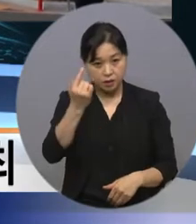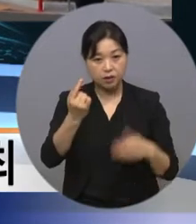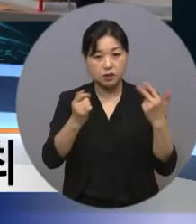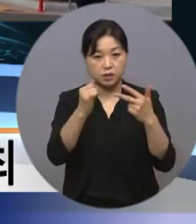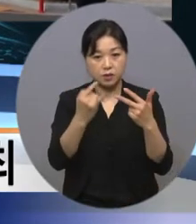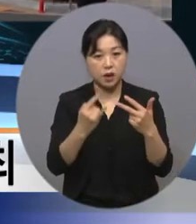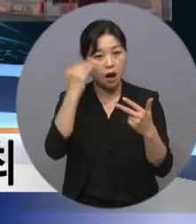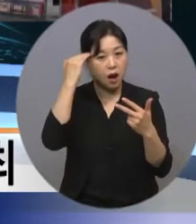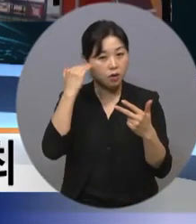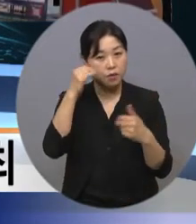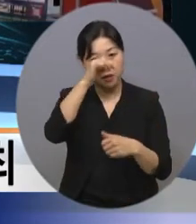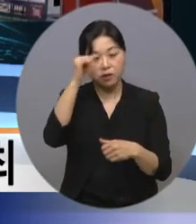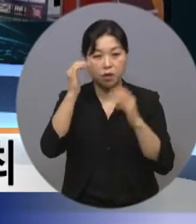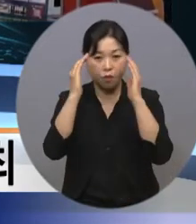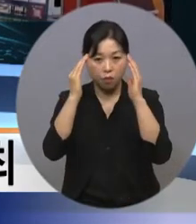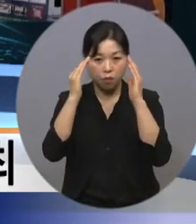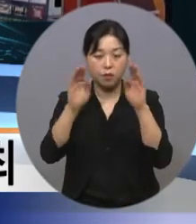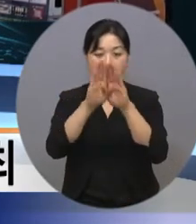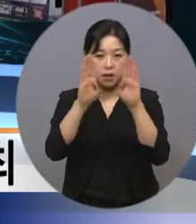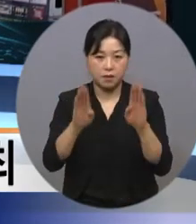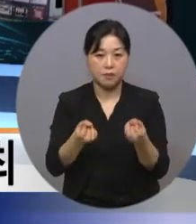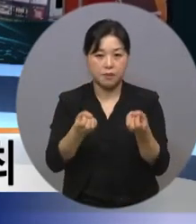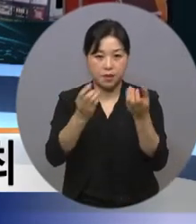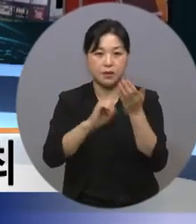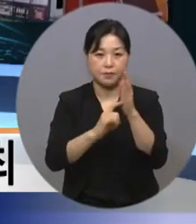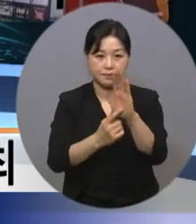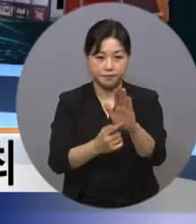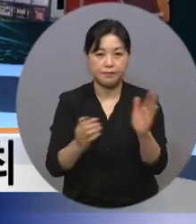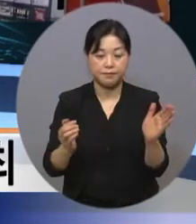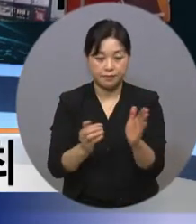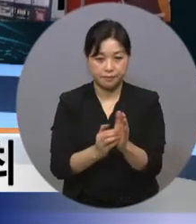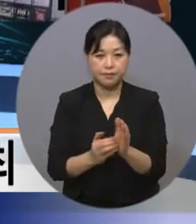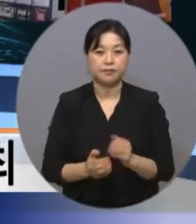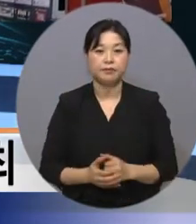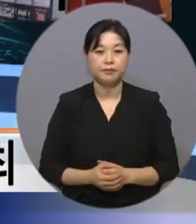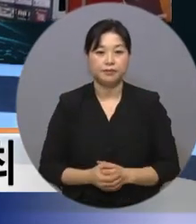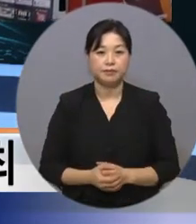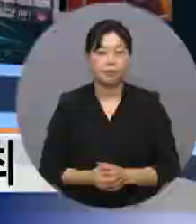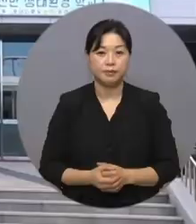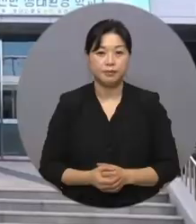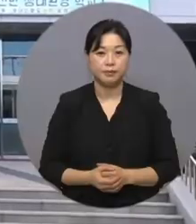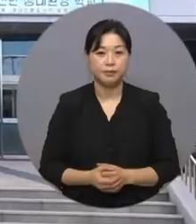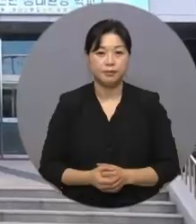평생학습 박람회가 개최됐습니다. 자세한 소식 이영춘 기자가 전합니다.